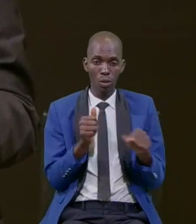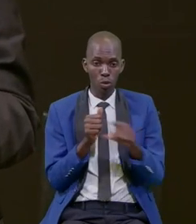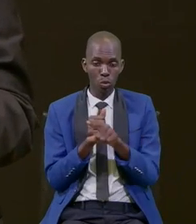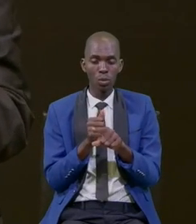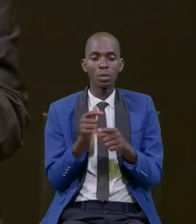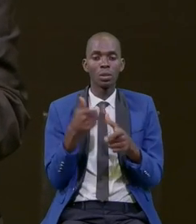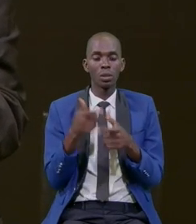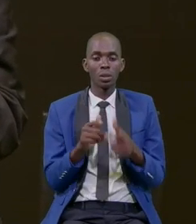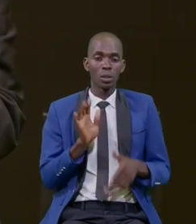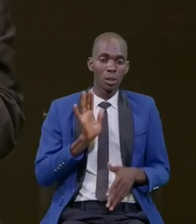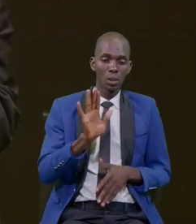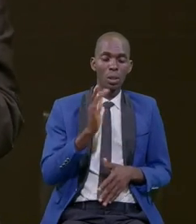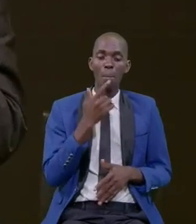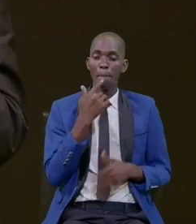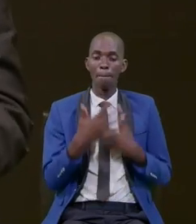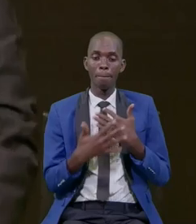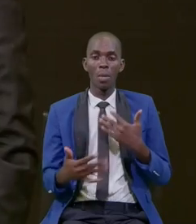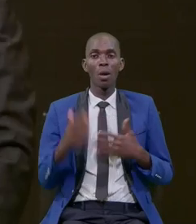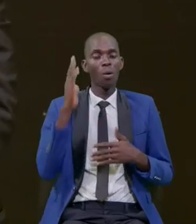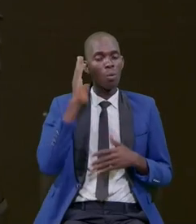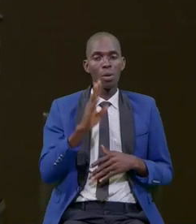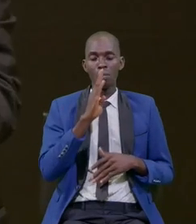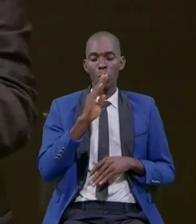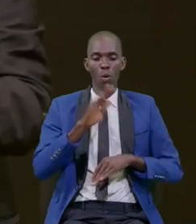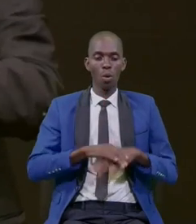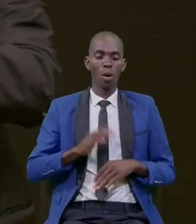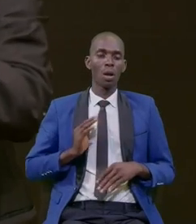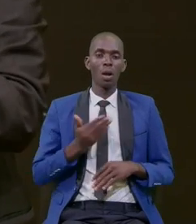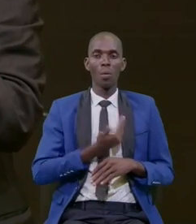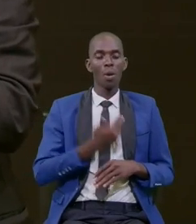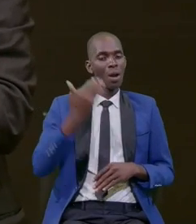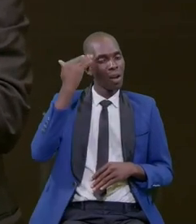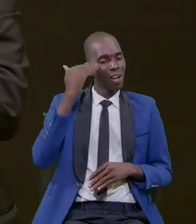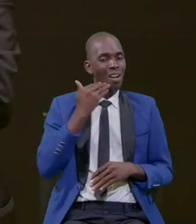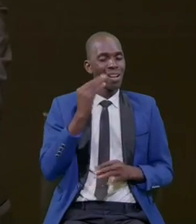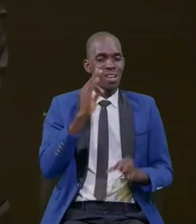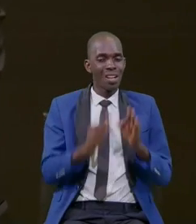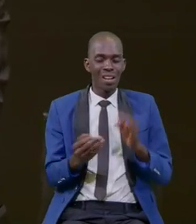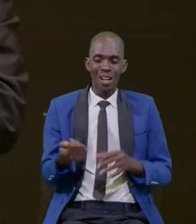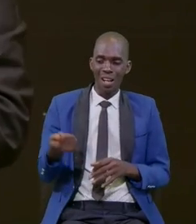quelconque de ceux qui seront avec toi dans la maison, son sang